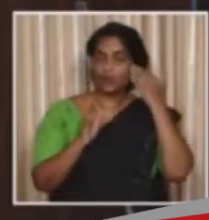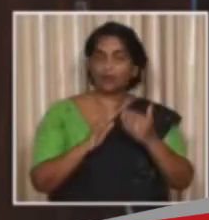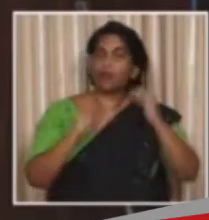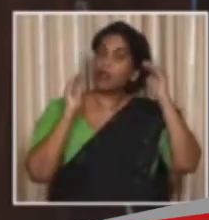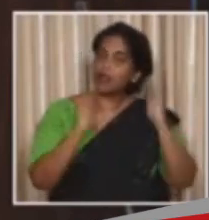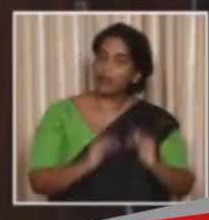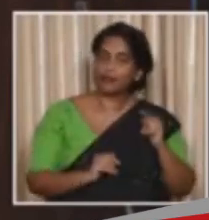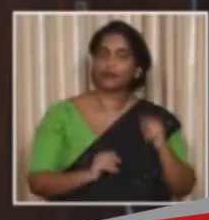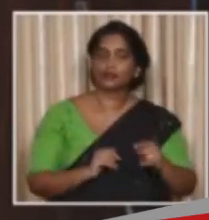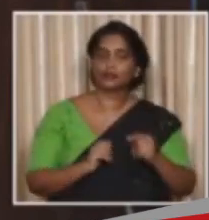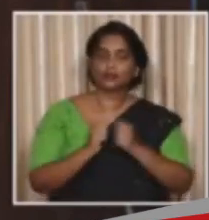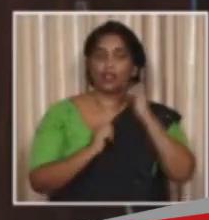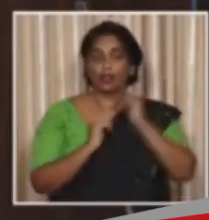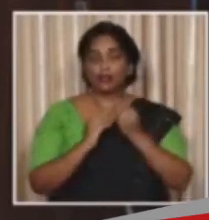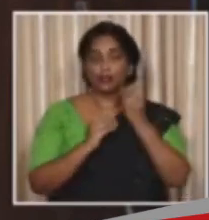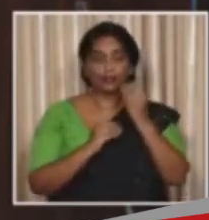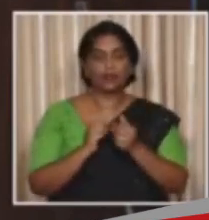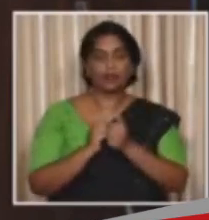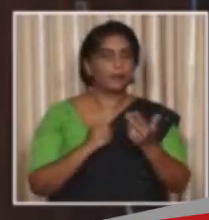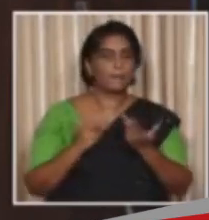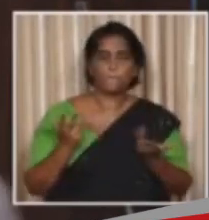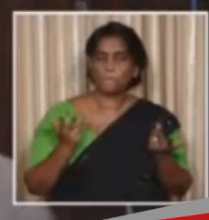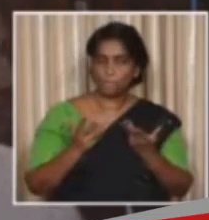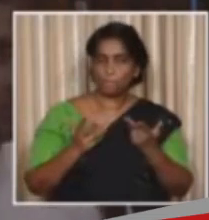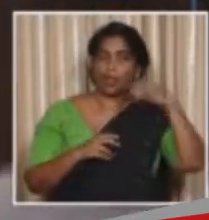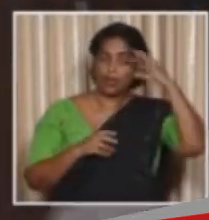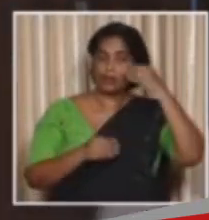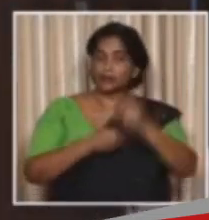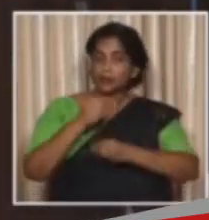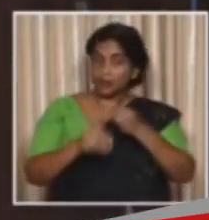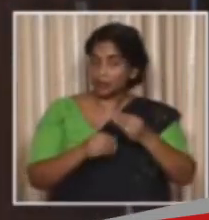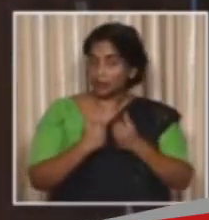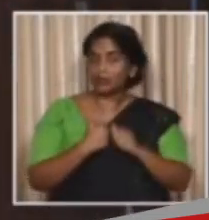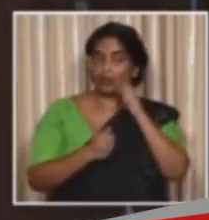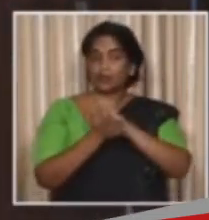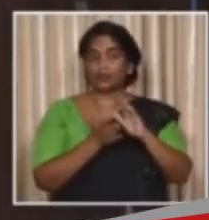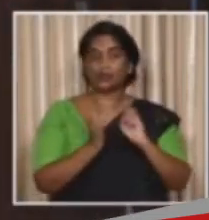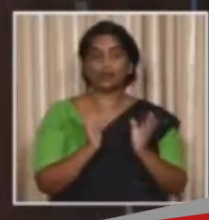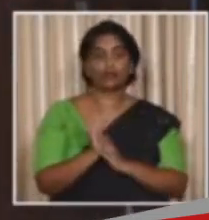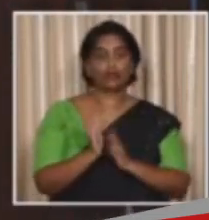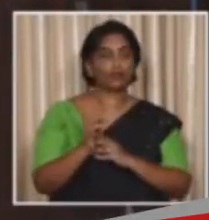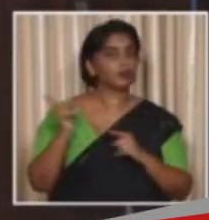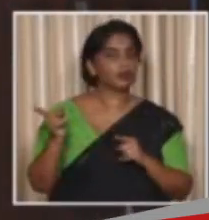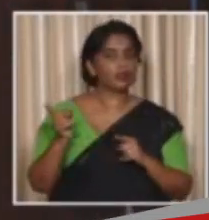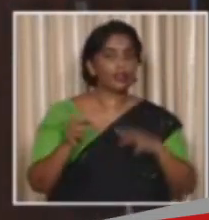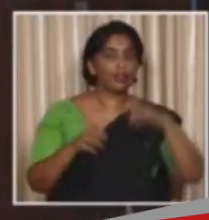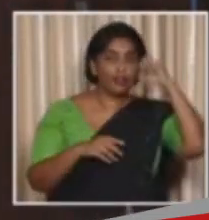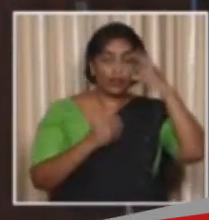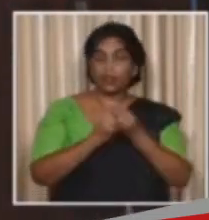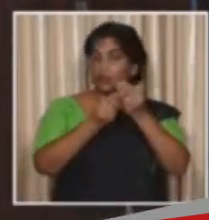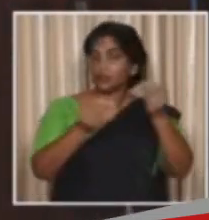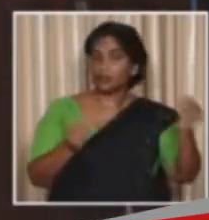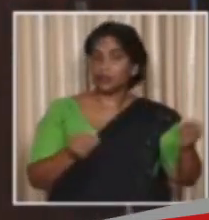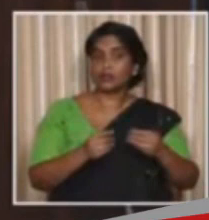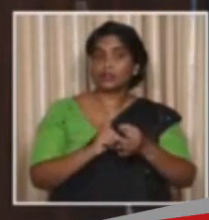එතුමන්ලා හිතන්නේ මේක අඩු කරපුවාම මේක අඩුවෙන් දුන්නම් එහෙම වෙන්නේ නැහැ මොකද විදුලිය නිෂ්පාදනය කරන්නේ මාජන උපයෝගිතා කොමිෂම නෙමෙයි